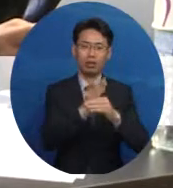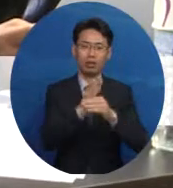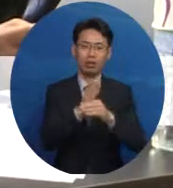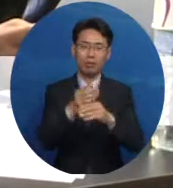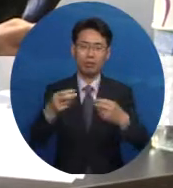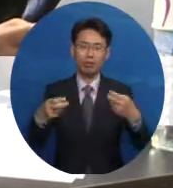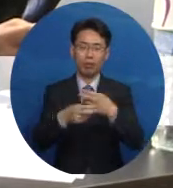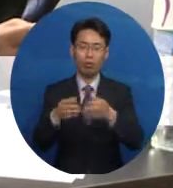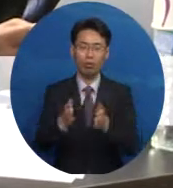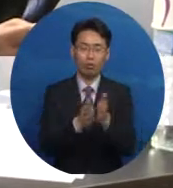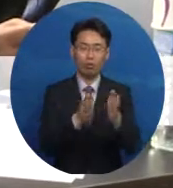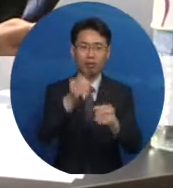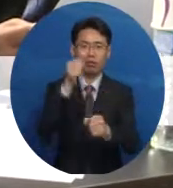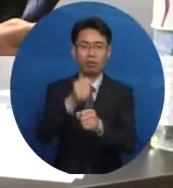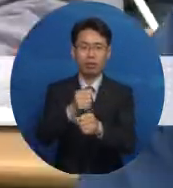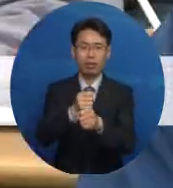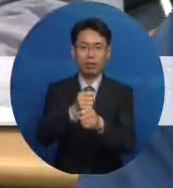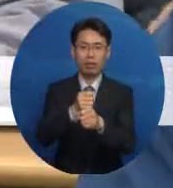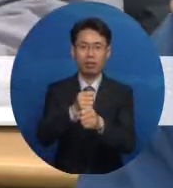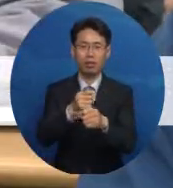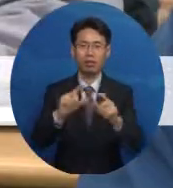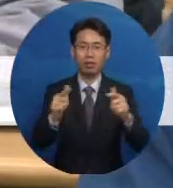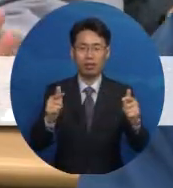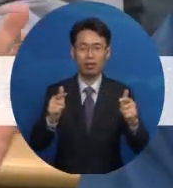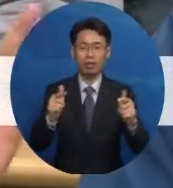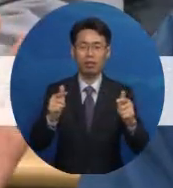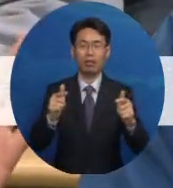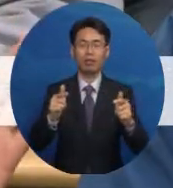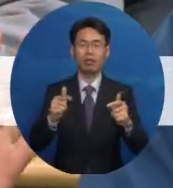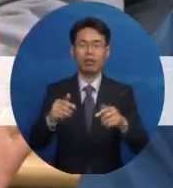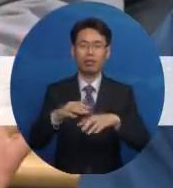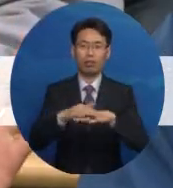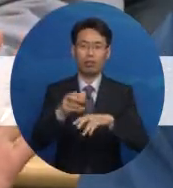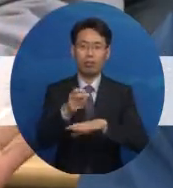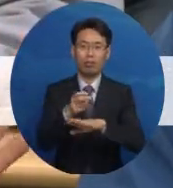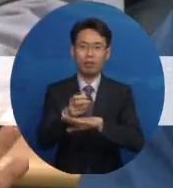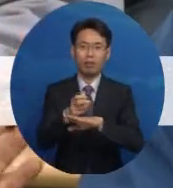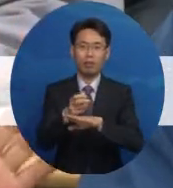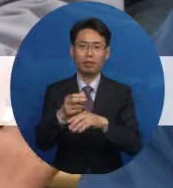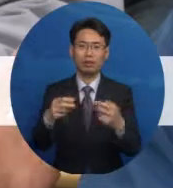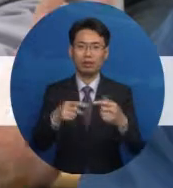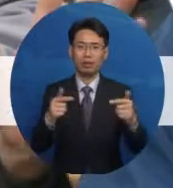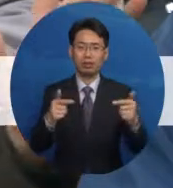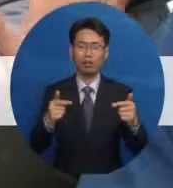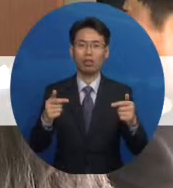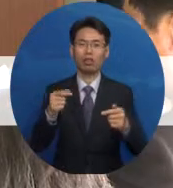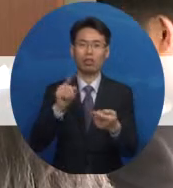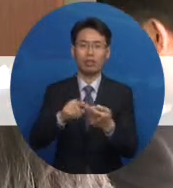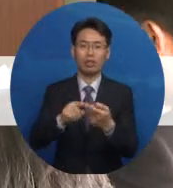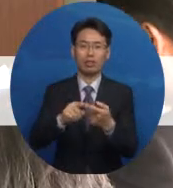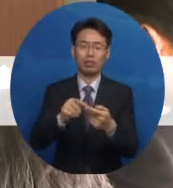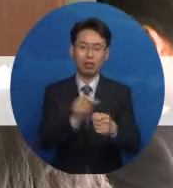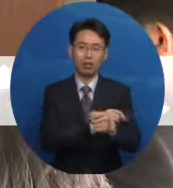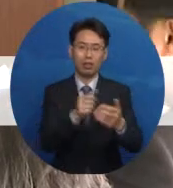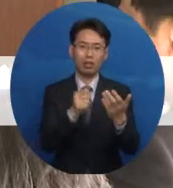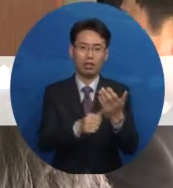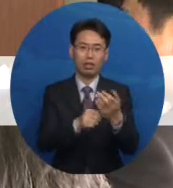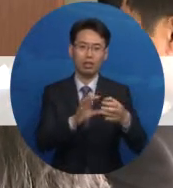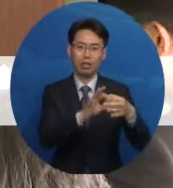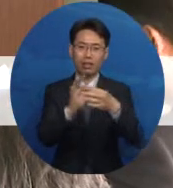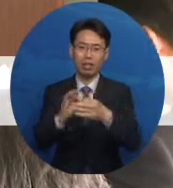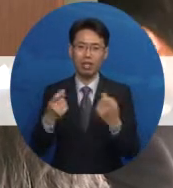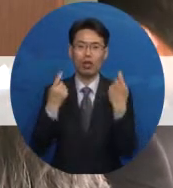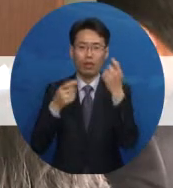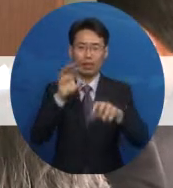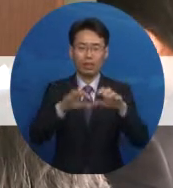교통망 구축을 위한 도로 개설, 시외버스 경유, 시내버스 노선 연장 등을 검토하고 우리 지역의 특화 자원과 연계한